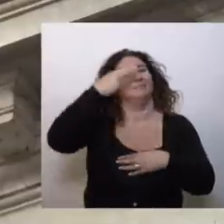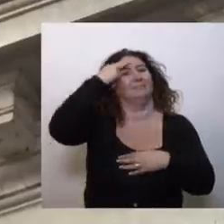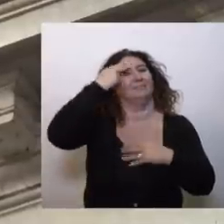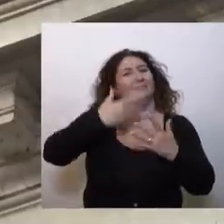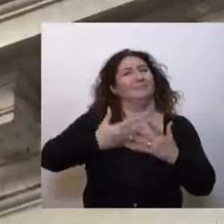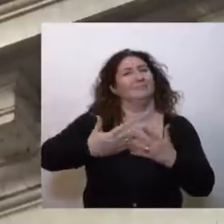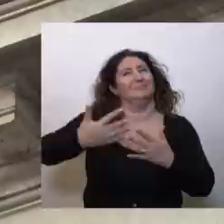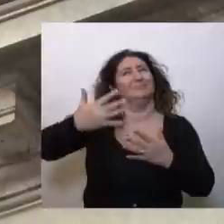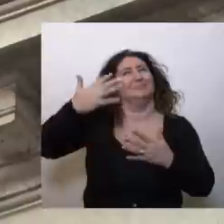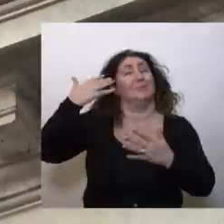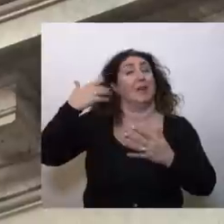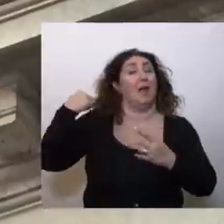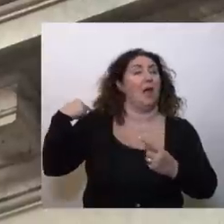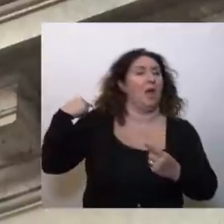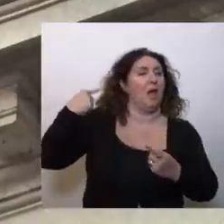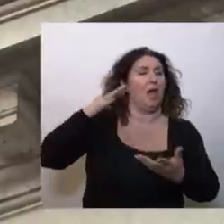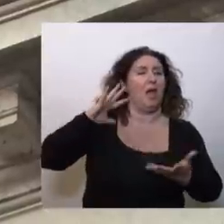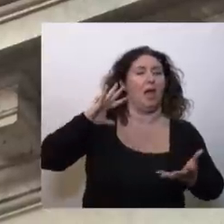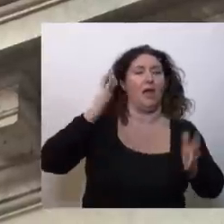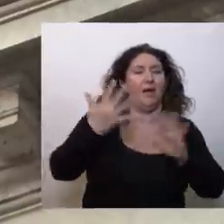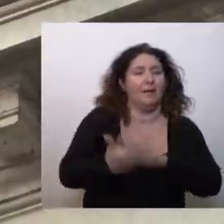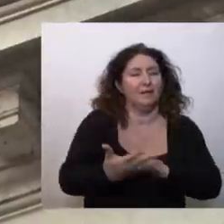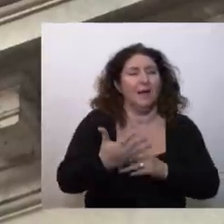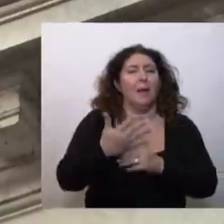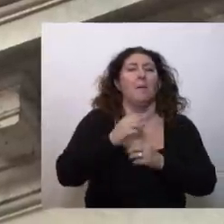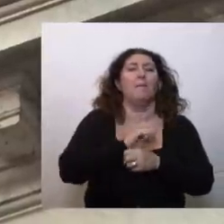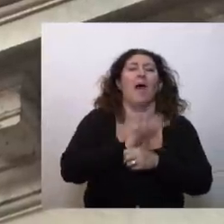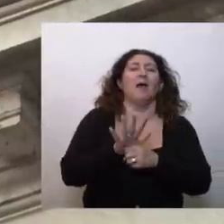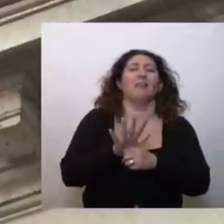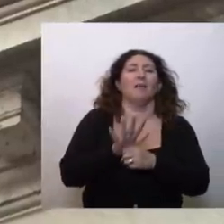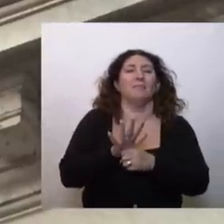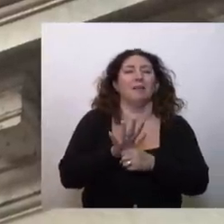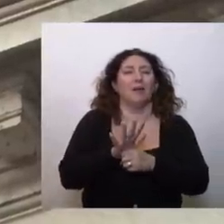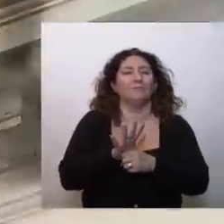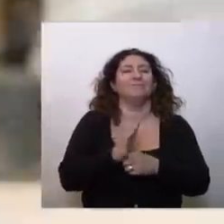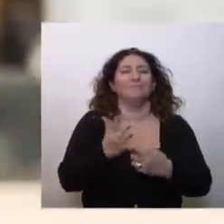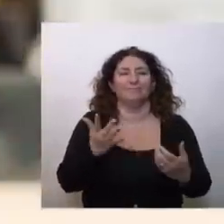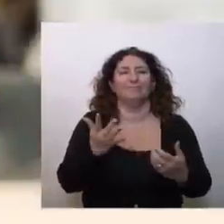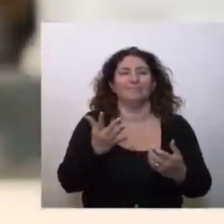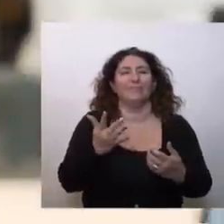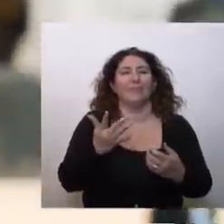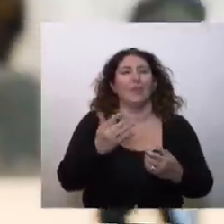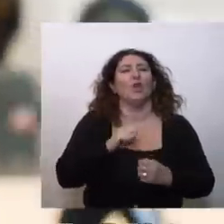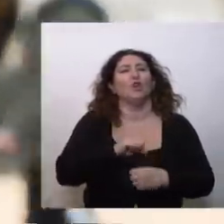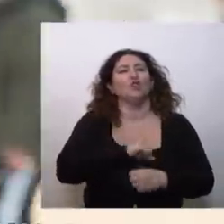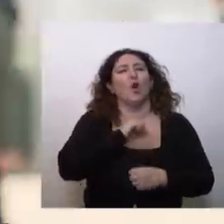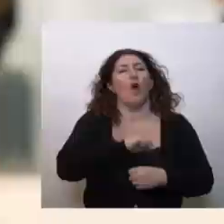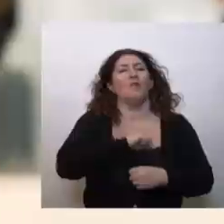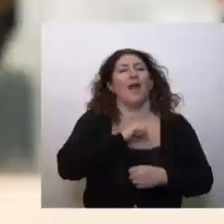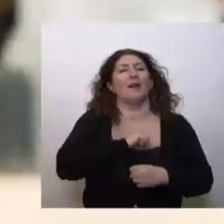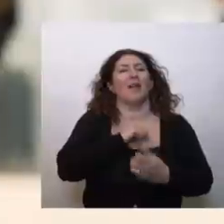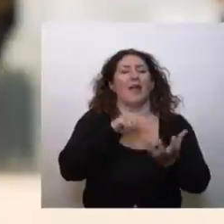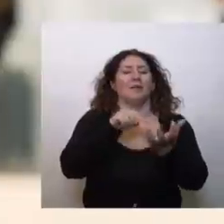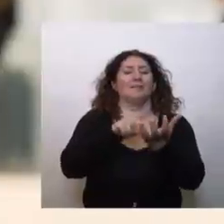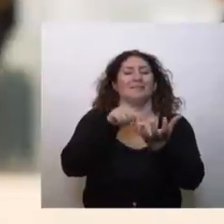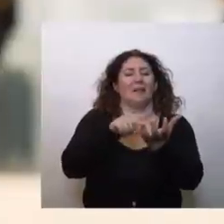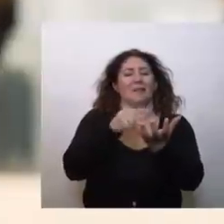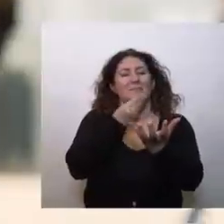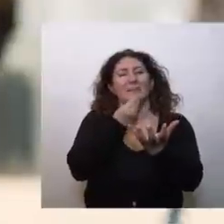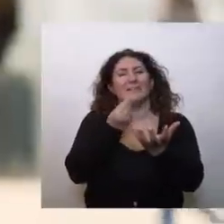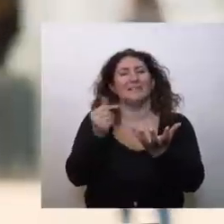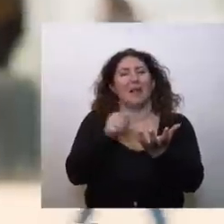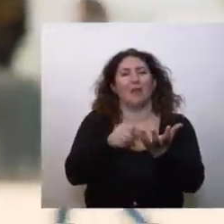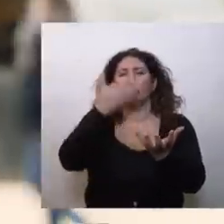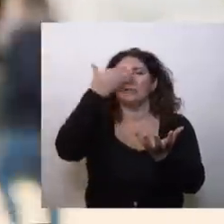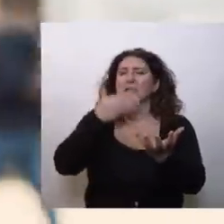pandemia, il mistero della sofferenza ha sempre attraversato la vicenda della Sindone, anche se